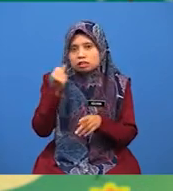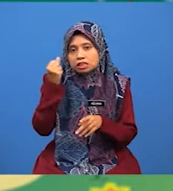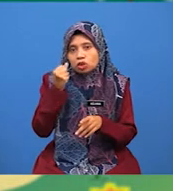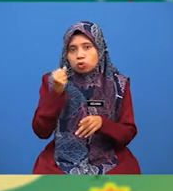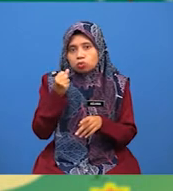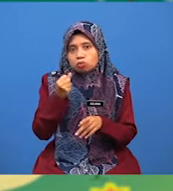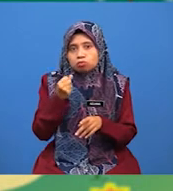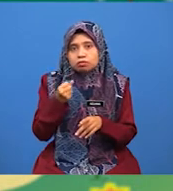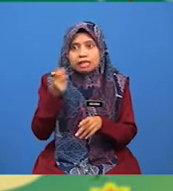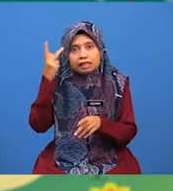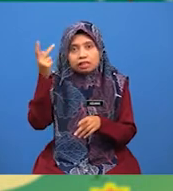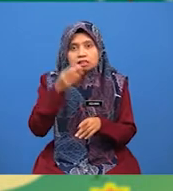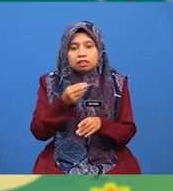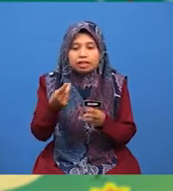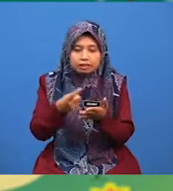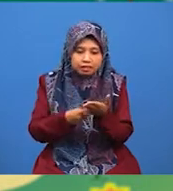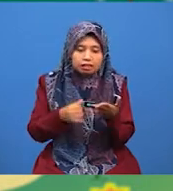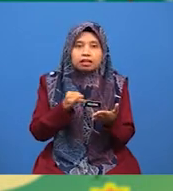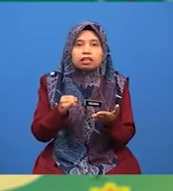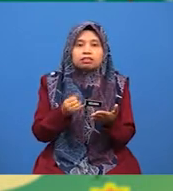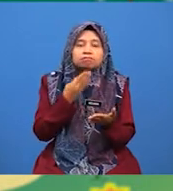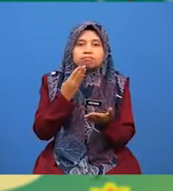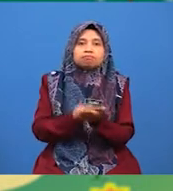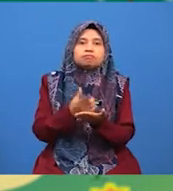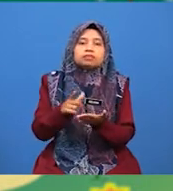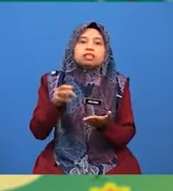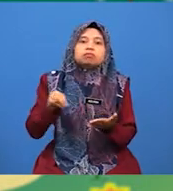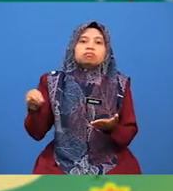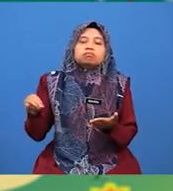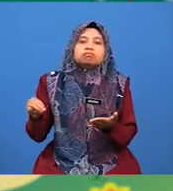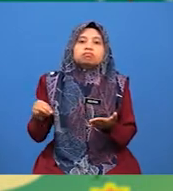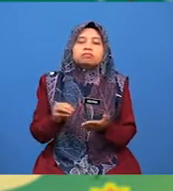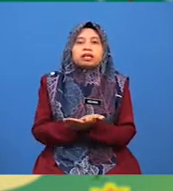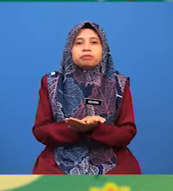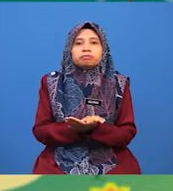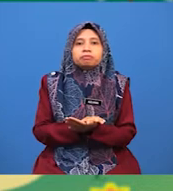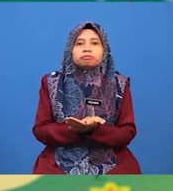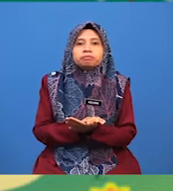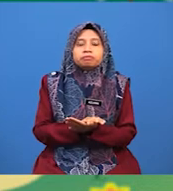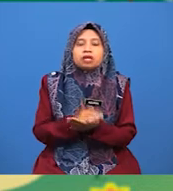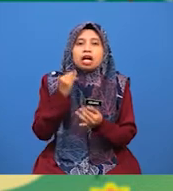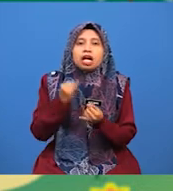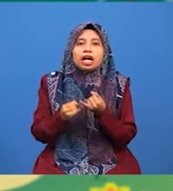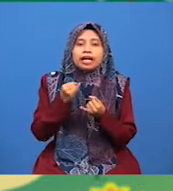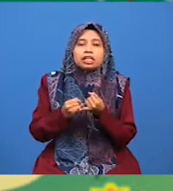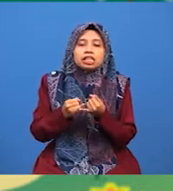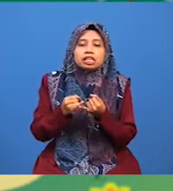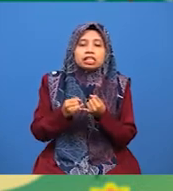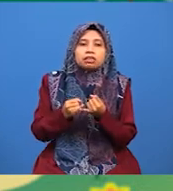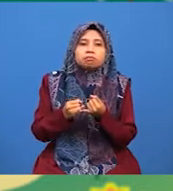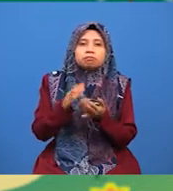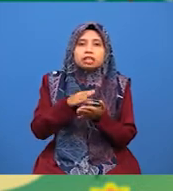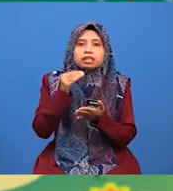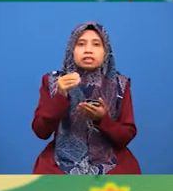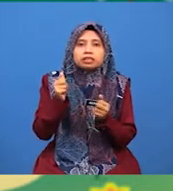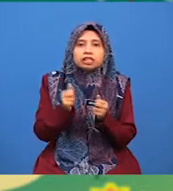sentiasa dikenang dan dihargai. Baiklah murid-murid, izinkan saya mengakhiri pembelajaran